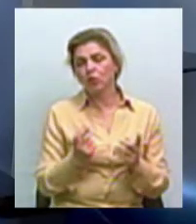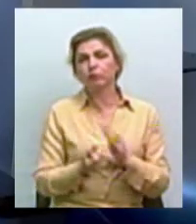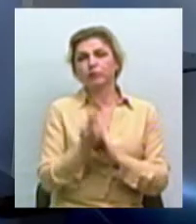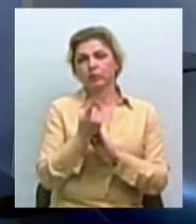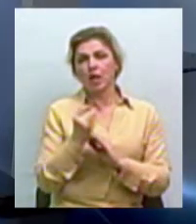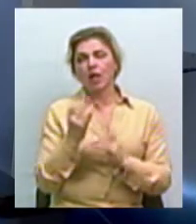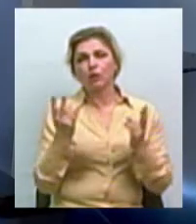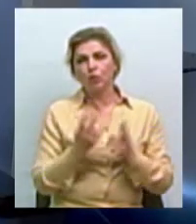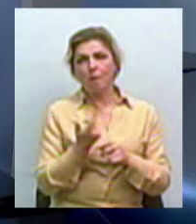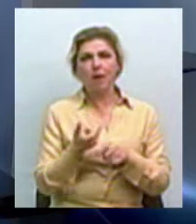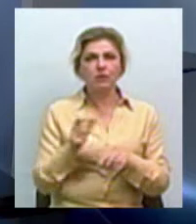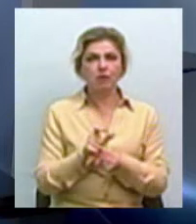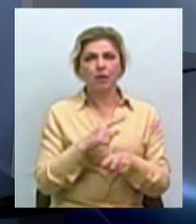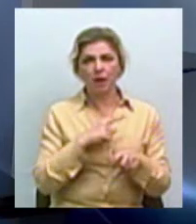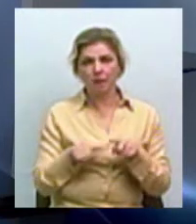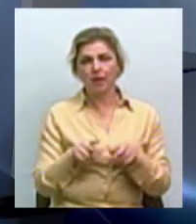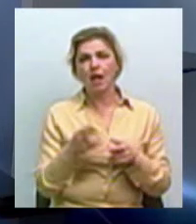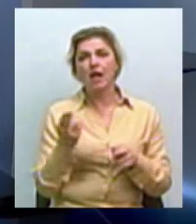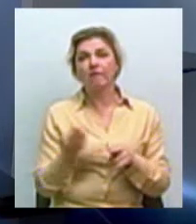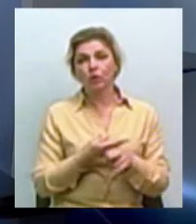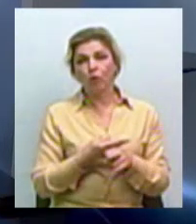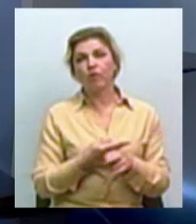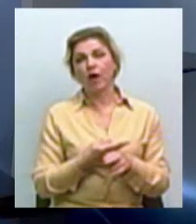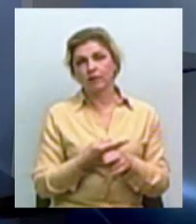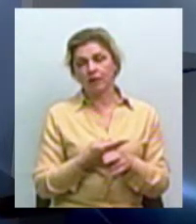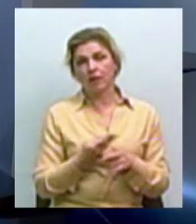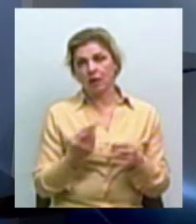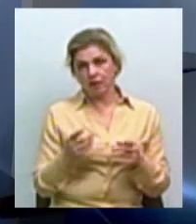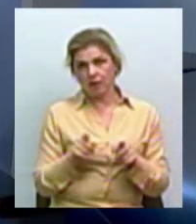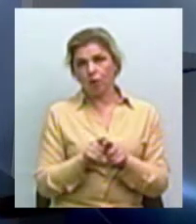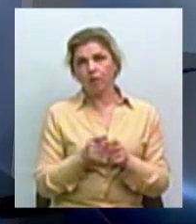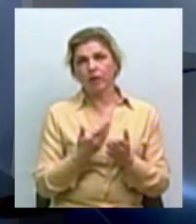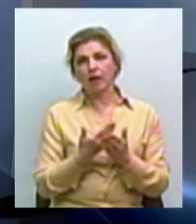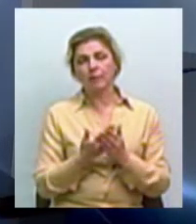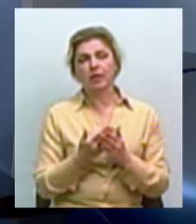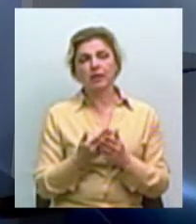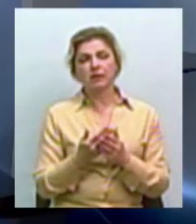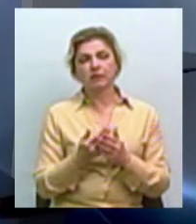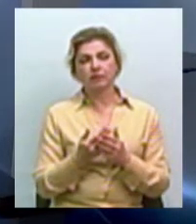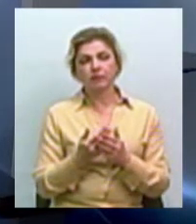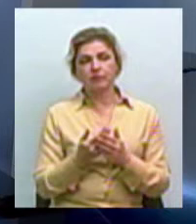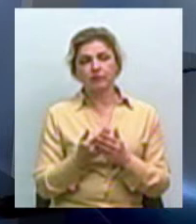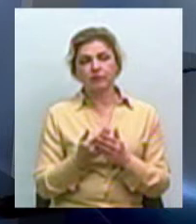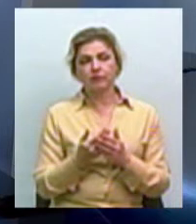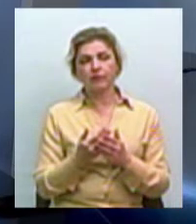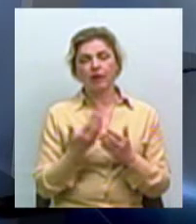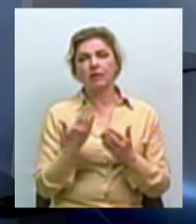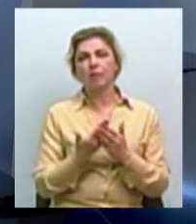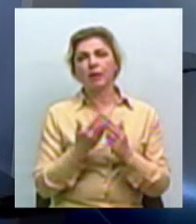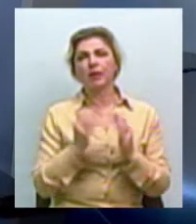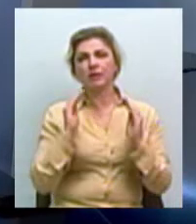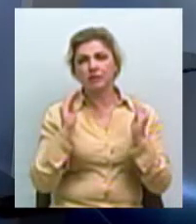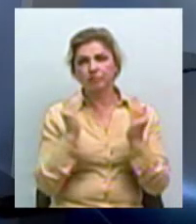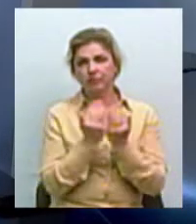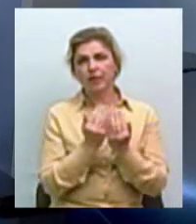потрібно максимально швидко ліквідувати його в даному, наприклад, закритому там типі, закритому закладі, наприклад,